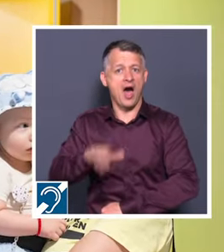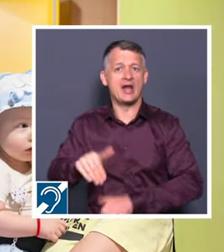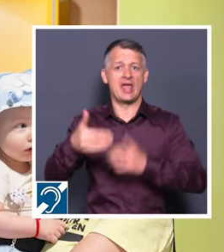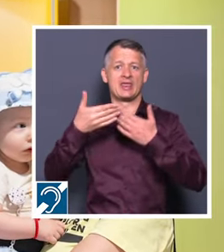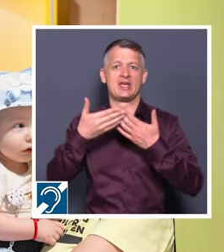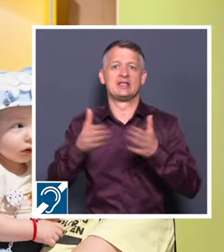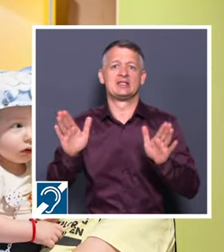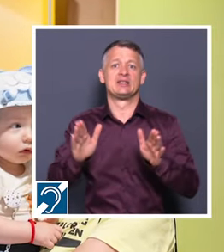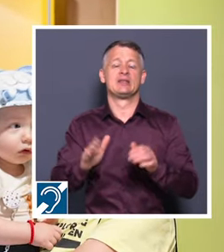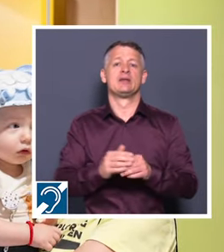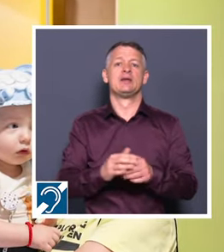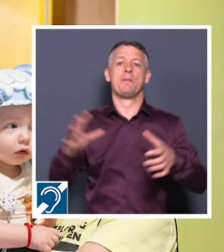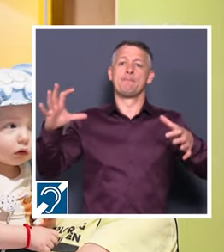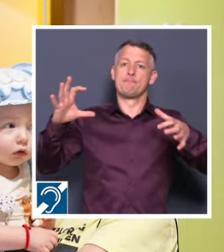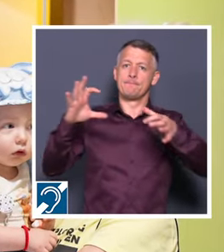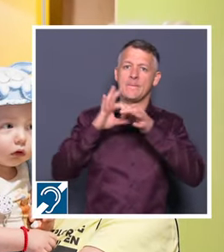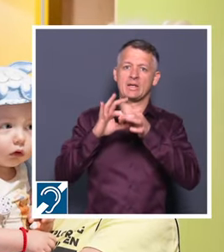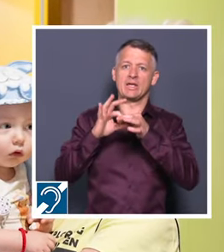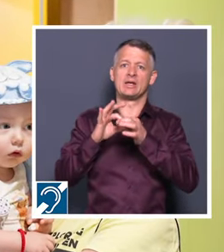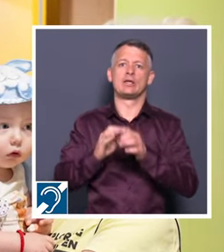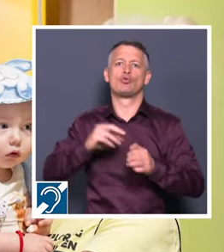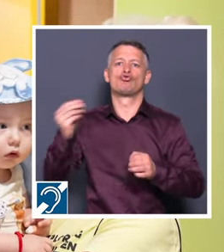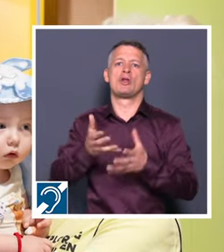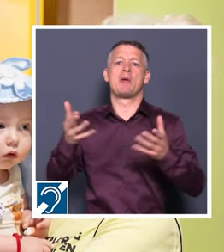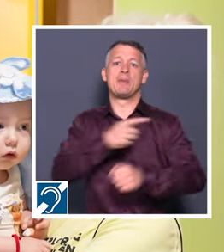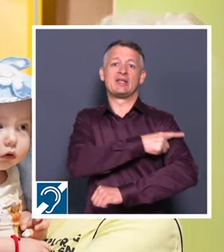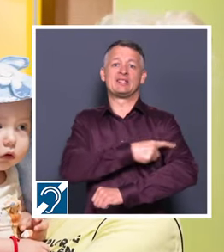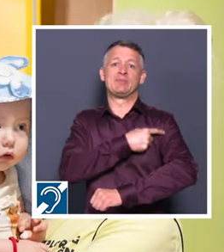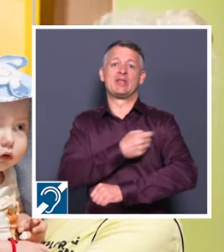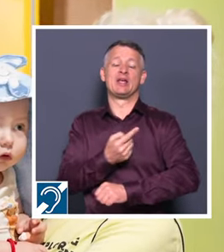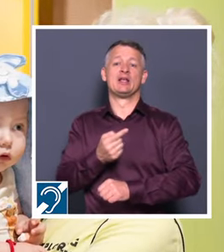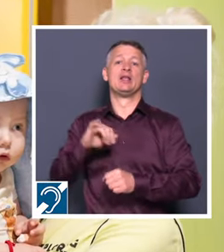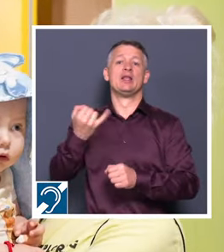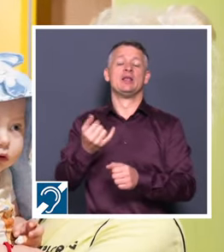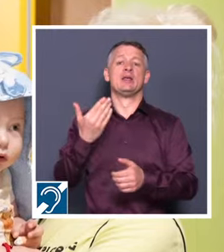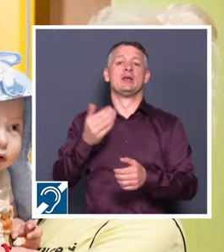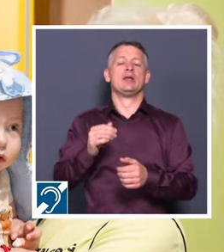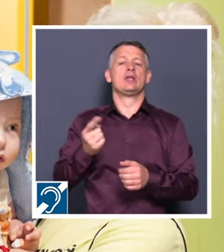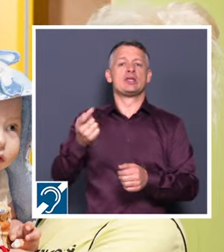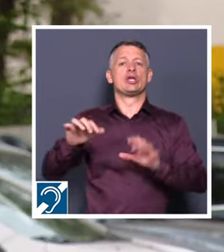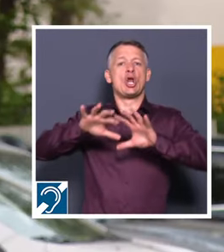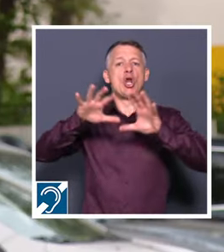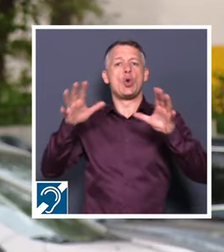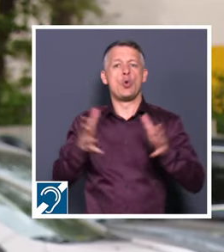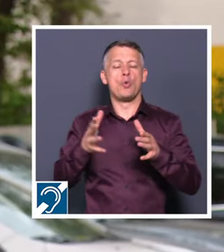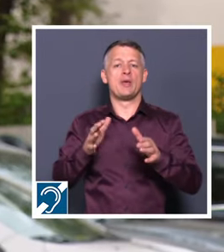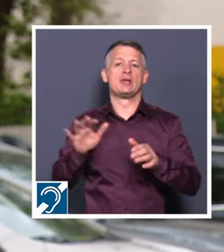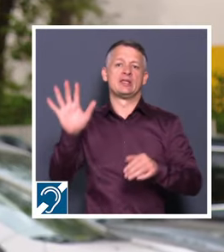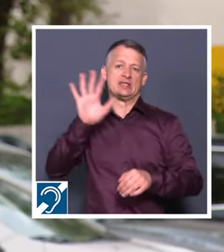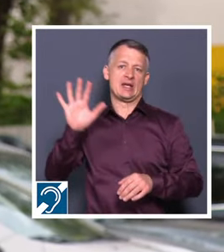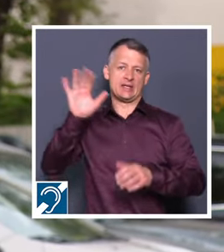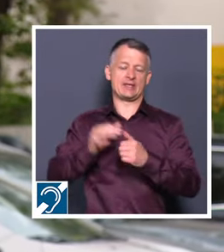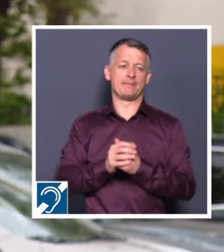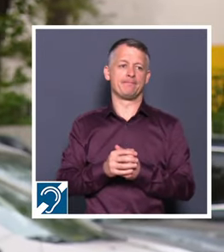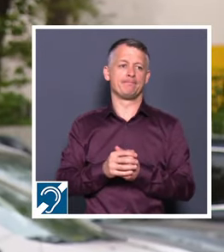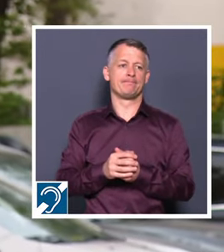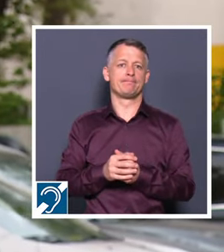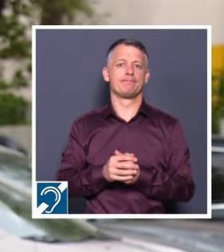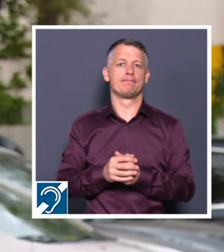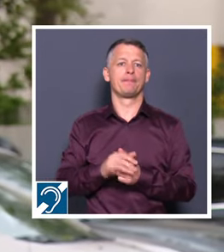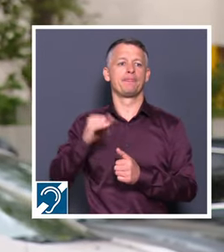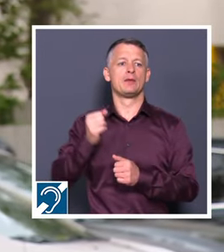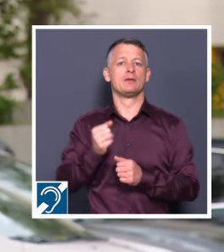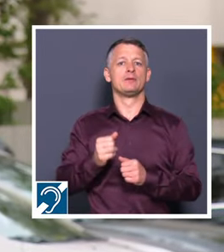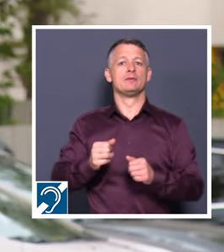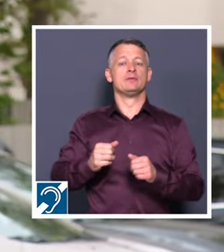deschise parteneriate cu cele mai mari clinici de oncologie pediatrică din lume. Spitalul dăruiește viață.